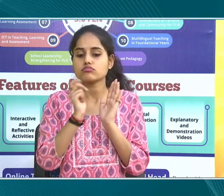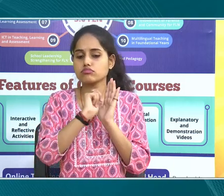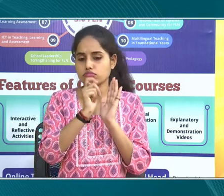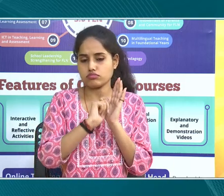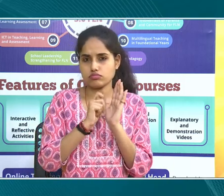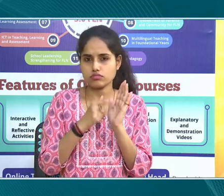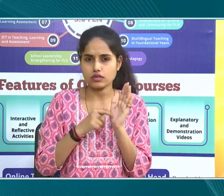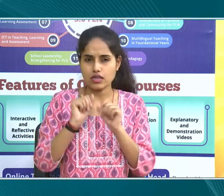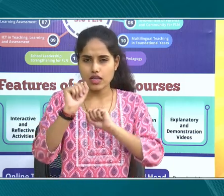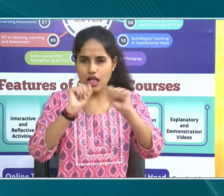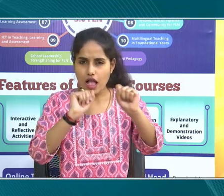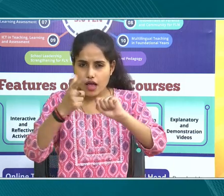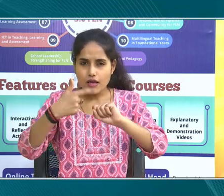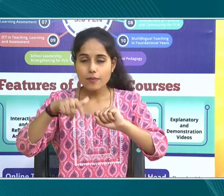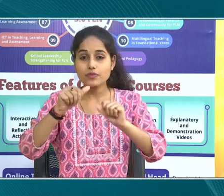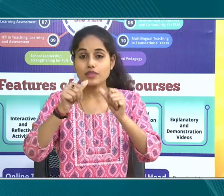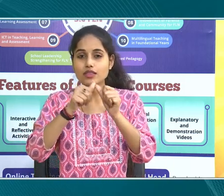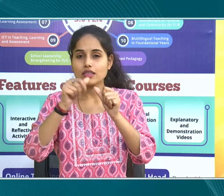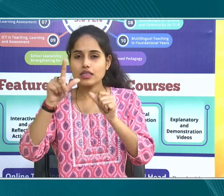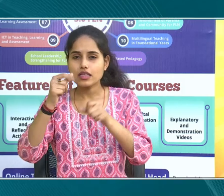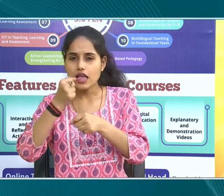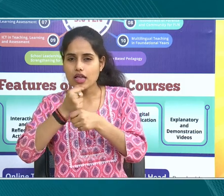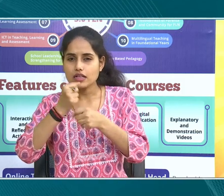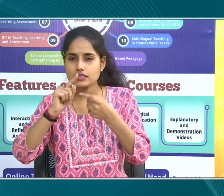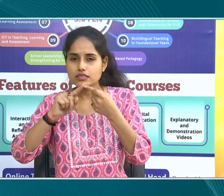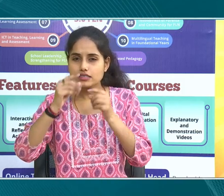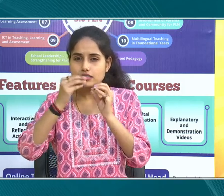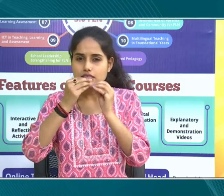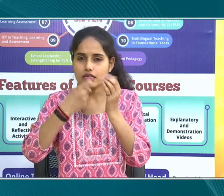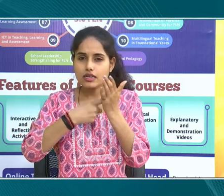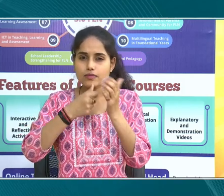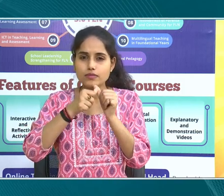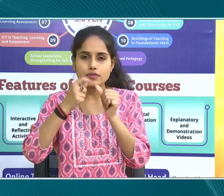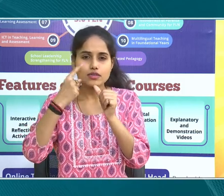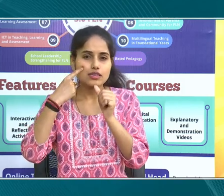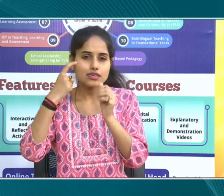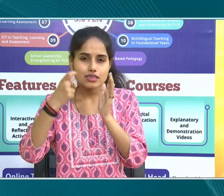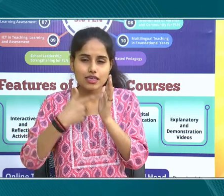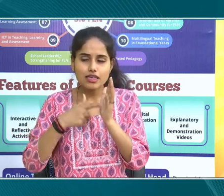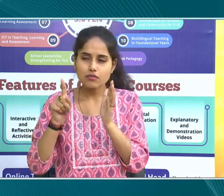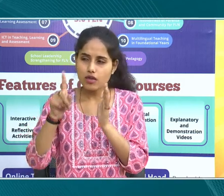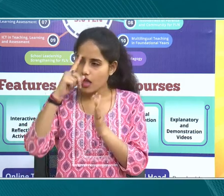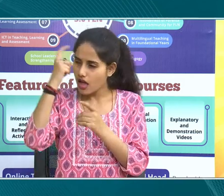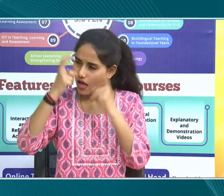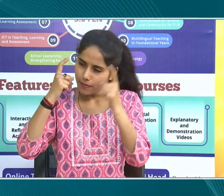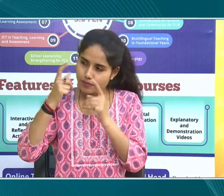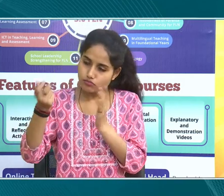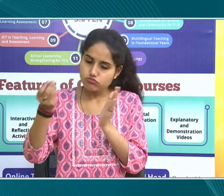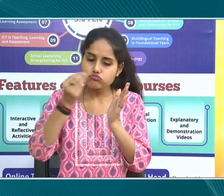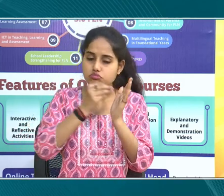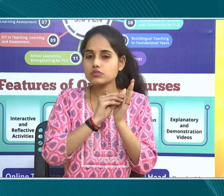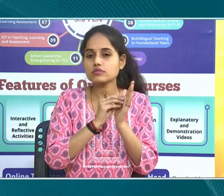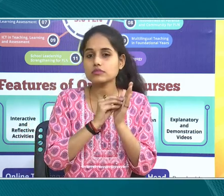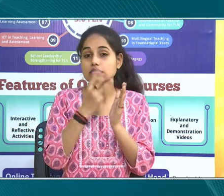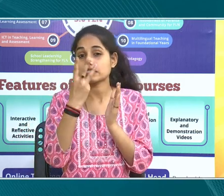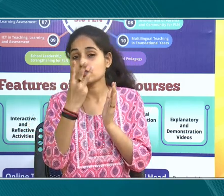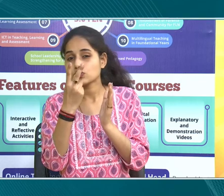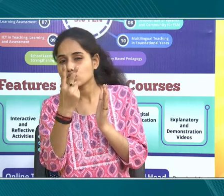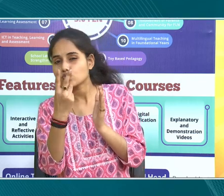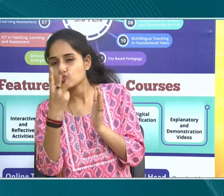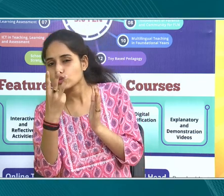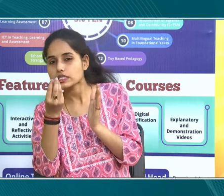उनके मां में जो डिलीवरी के एक्सप्रेशन ए रहा है आपके मां में क्या एक्सप्रेशंस ए रहे हैं ये लीजिए आप इस पर लिखिए यहां पे दो या तीन